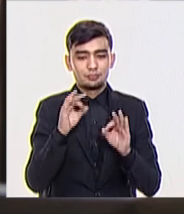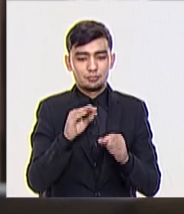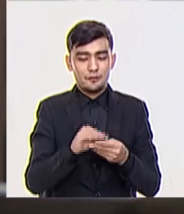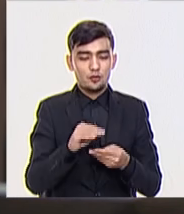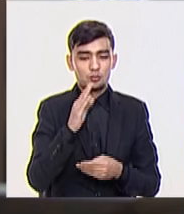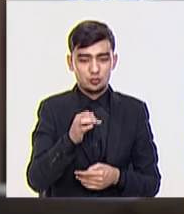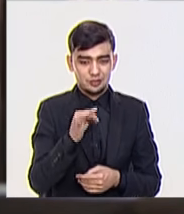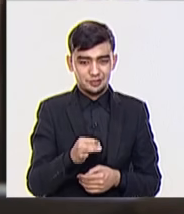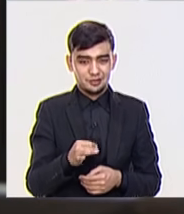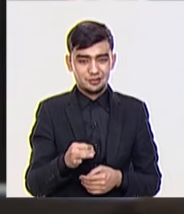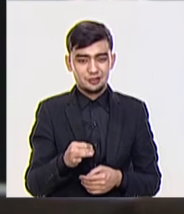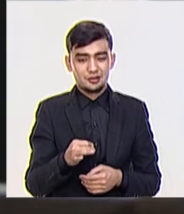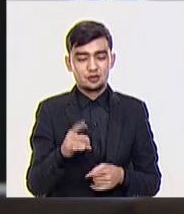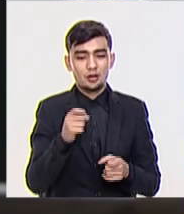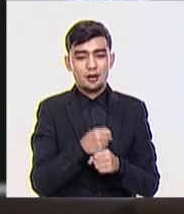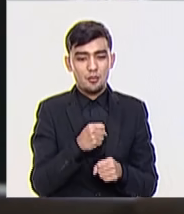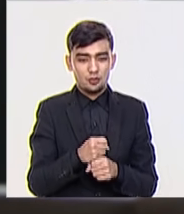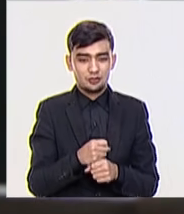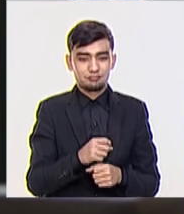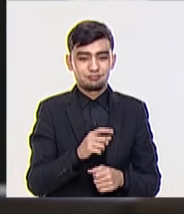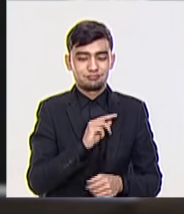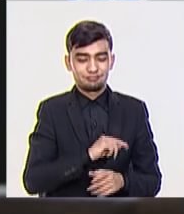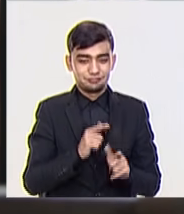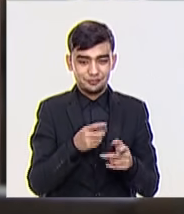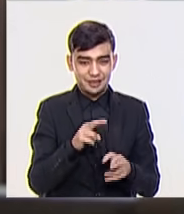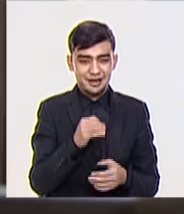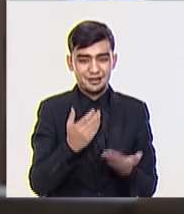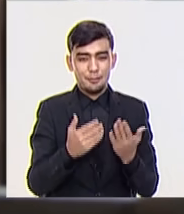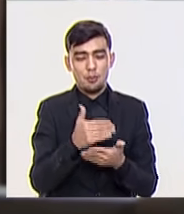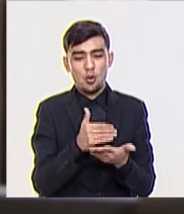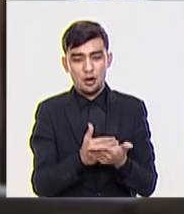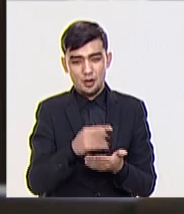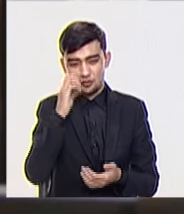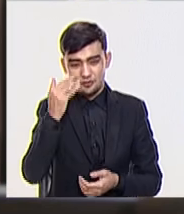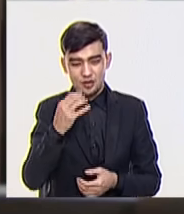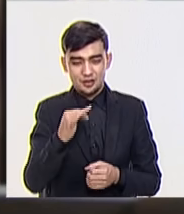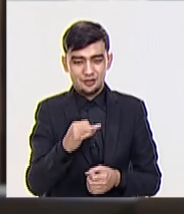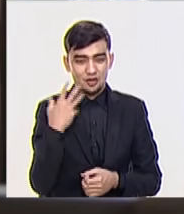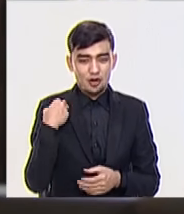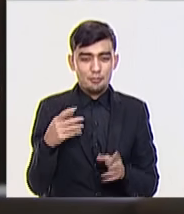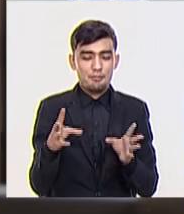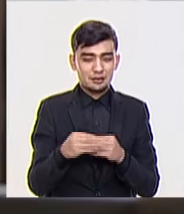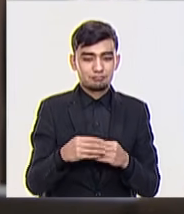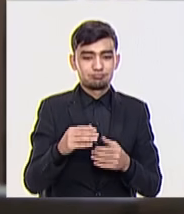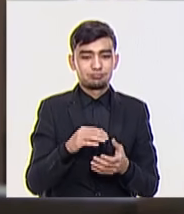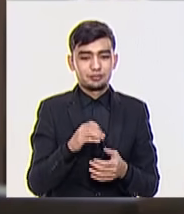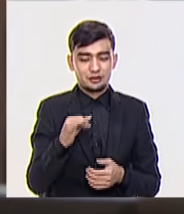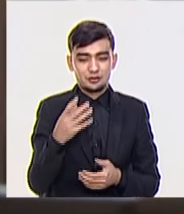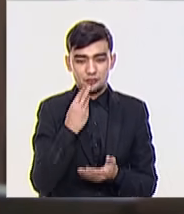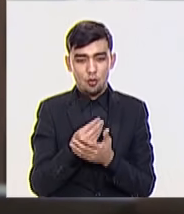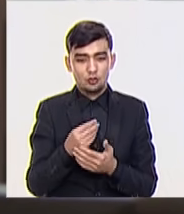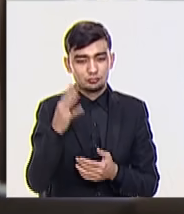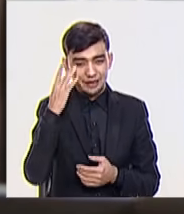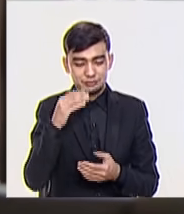Сондықтан мен сіздерге тағы да қайталап айтамын, жұмыспен қамту және әлеуметтік бағдарламаларды үйлестіру бөлімінің басшысымен бірлесіп, ұсыныстарыңызды